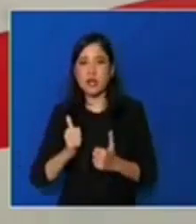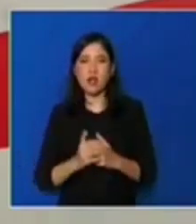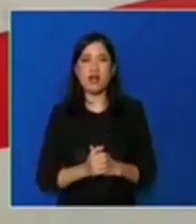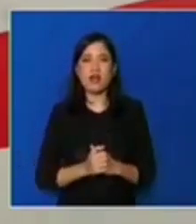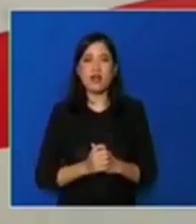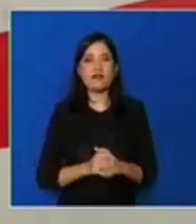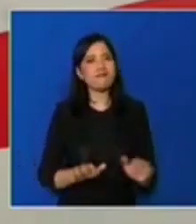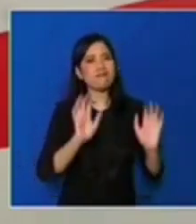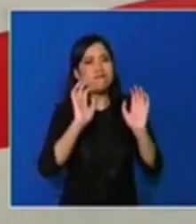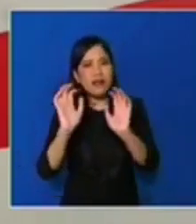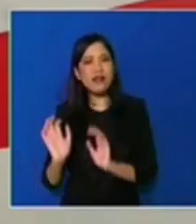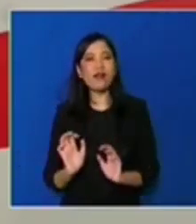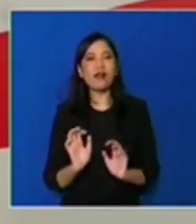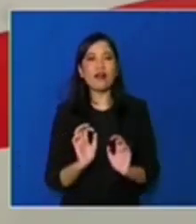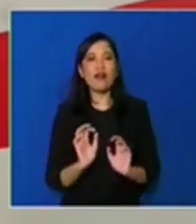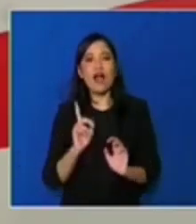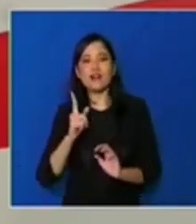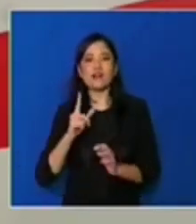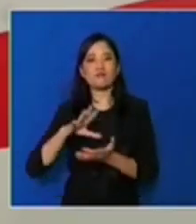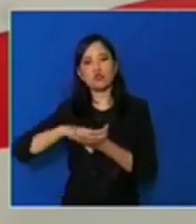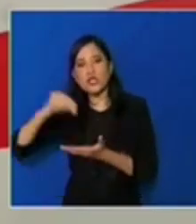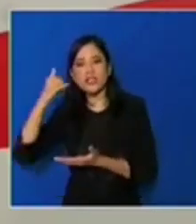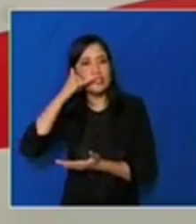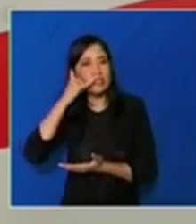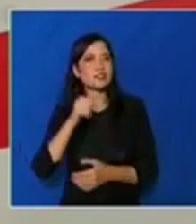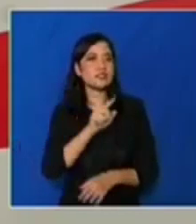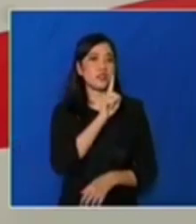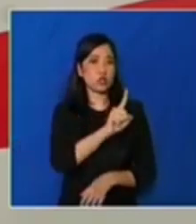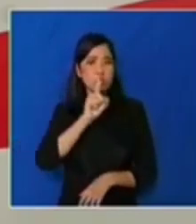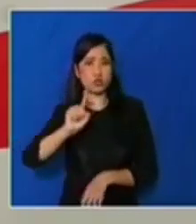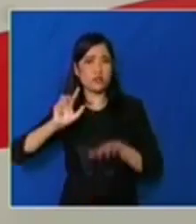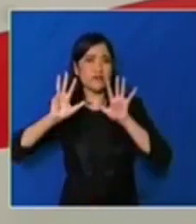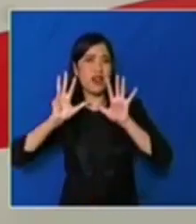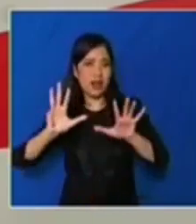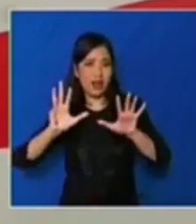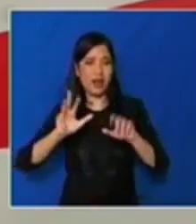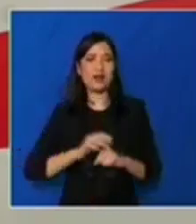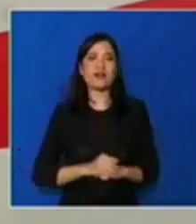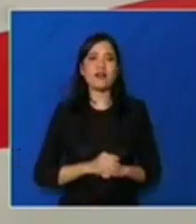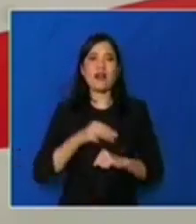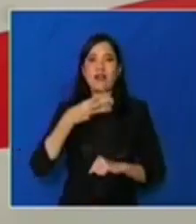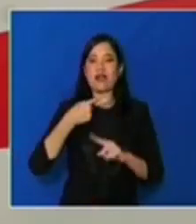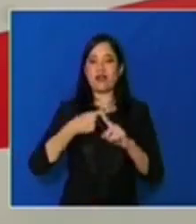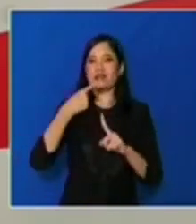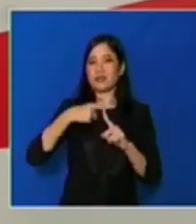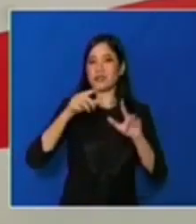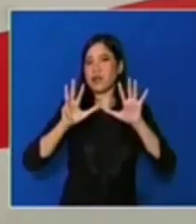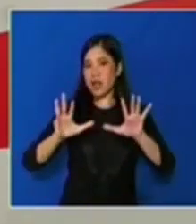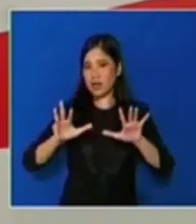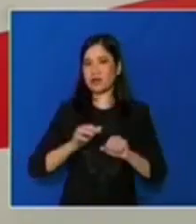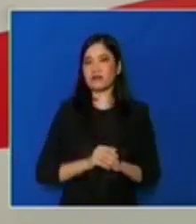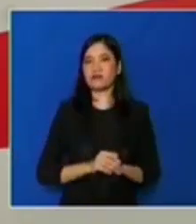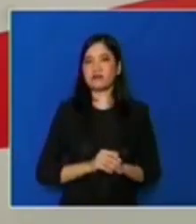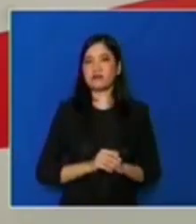banyak yunikorn yang disiapkan atau call center 119 ekstensi 9 banyak yunikon yang